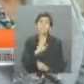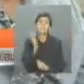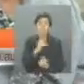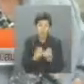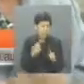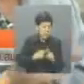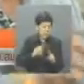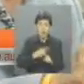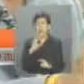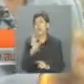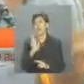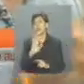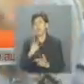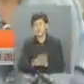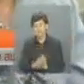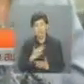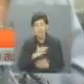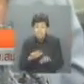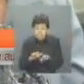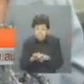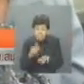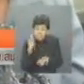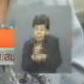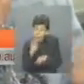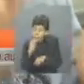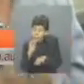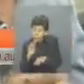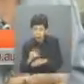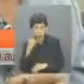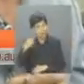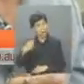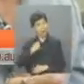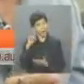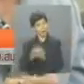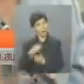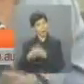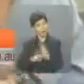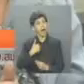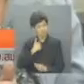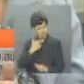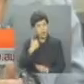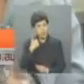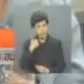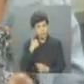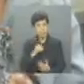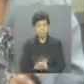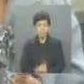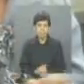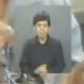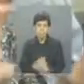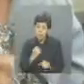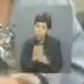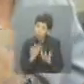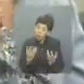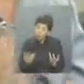ายบางทีเราใส่ไปแล้วเนี่ยเขาโทรมาถามให้ส่งตัวอย่างไปทางไปรษณีย์ทางพัสดุ